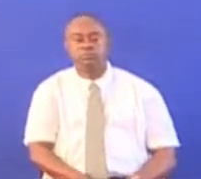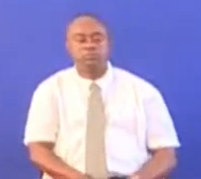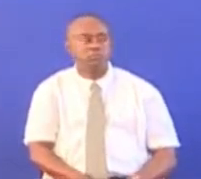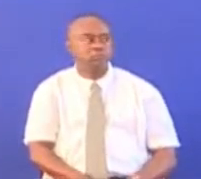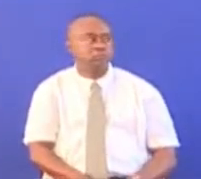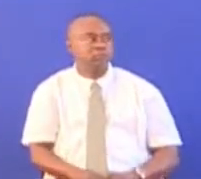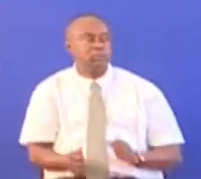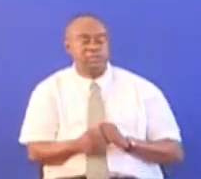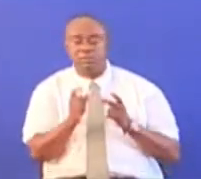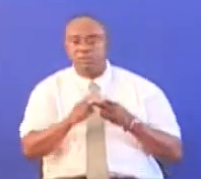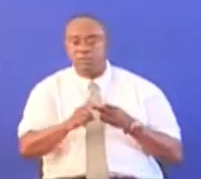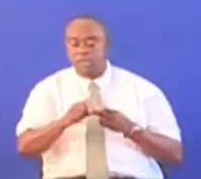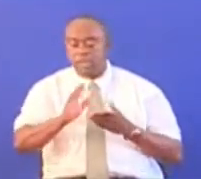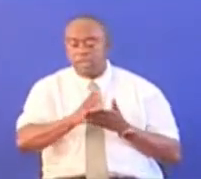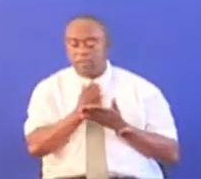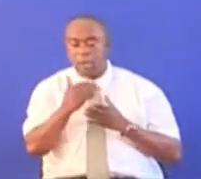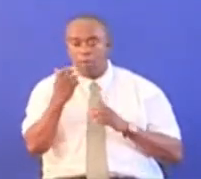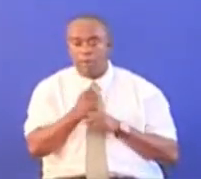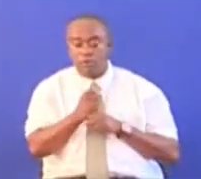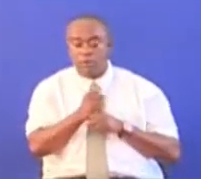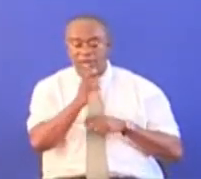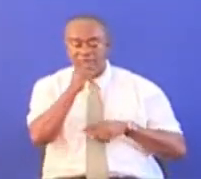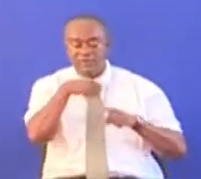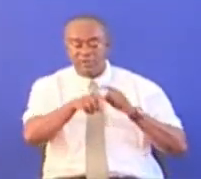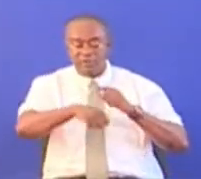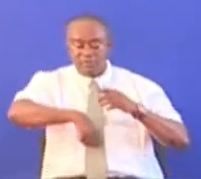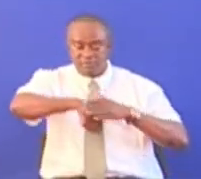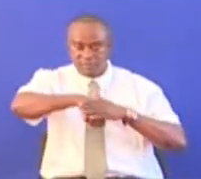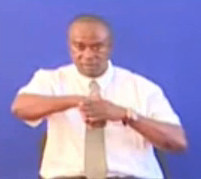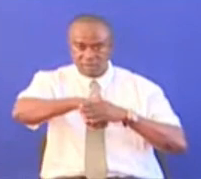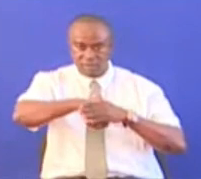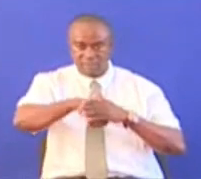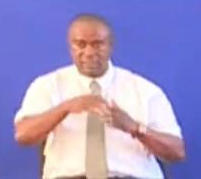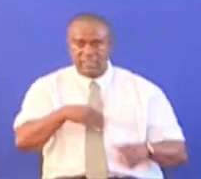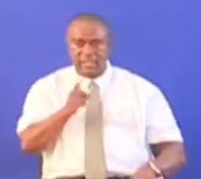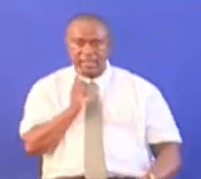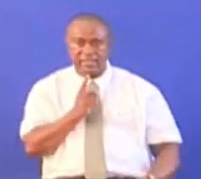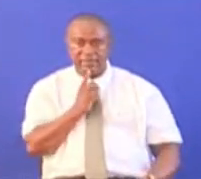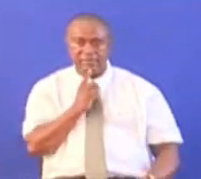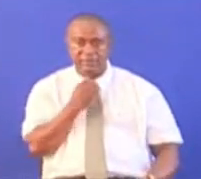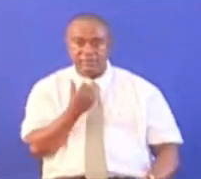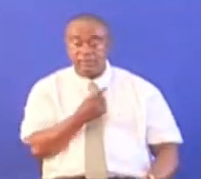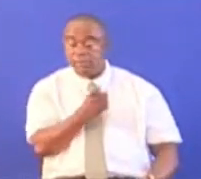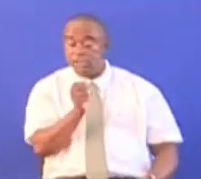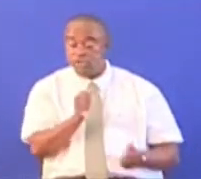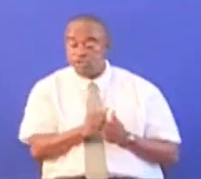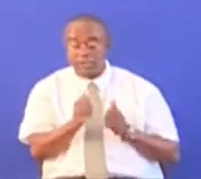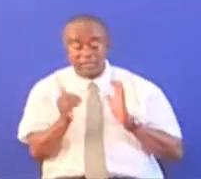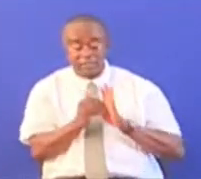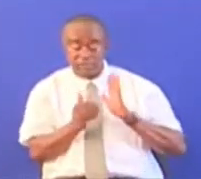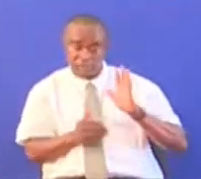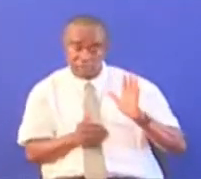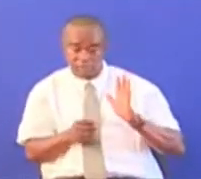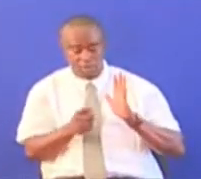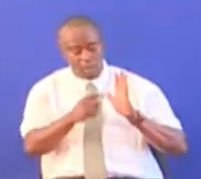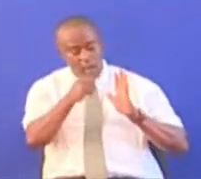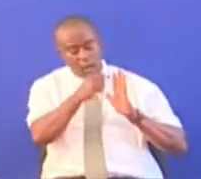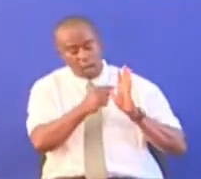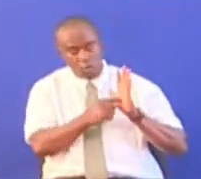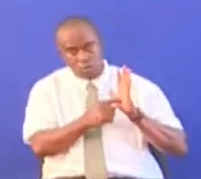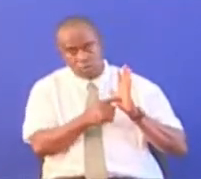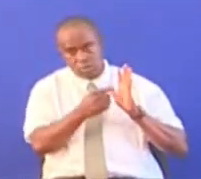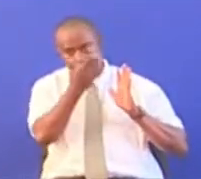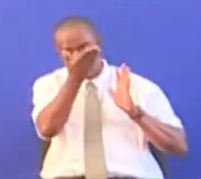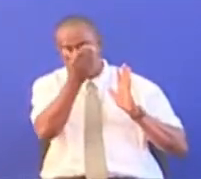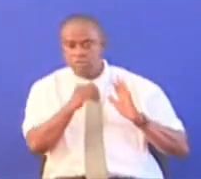Lingine ni mgao wa mapato wa viingilio. Hili ningetaka kulijibia. Hili ni swala la kisheria na kikanuni, ndugu yangu